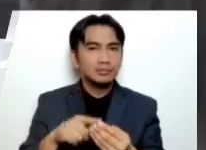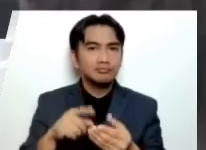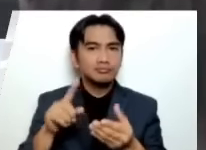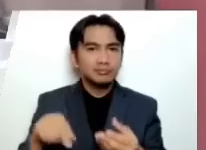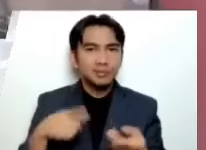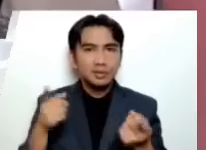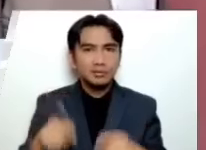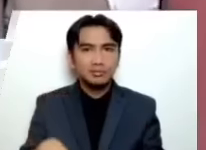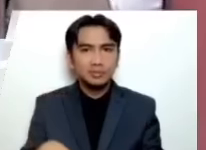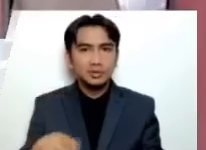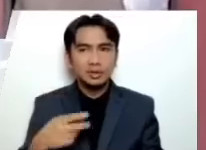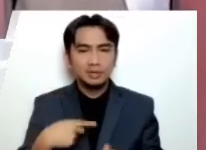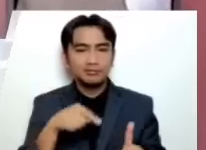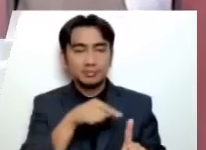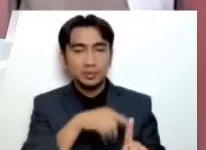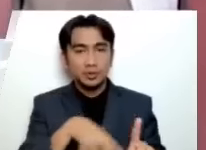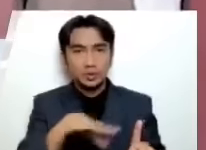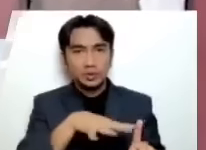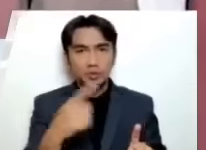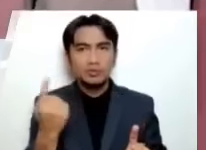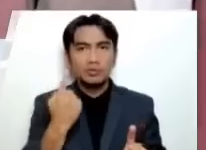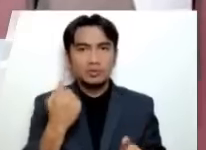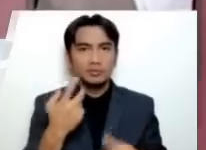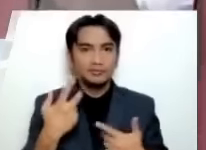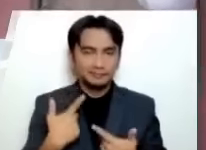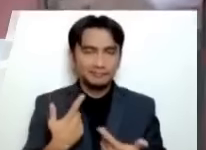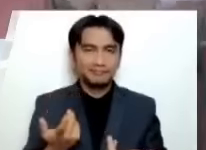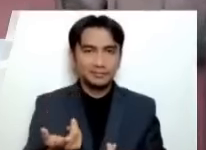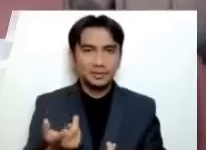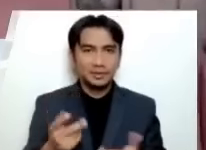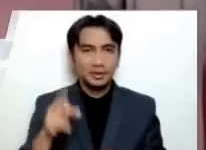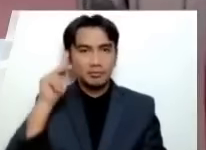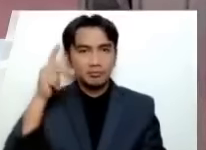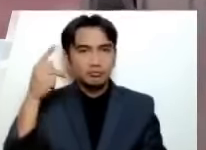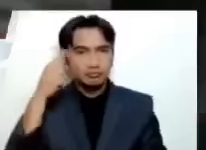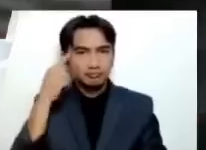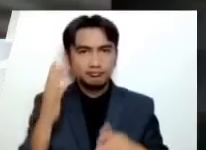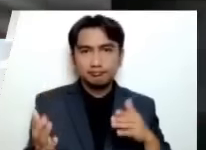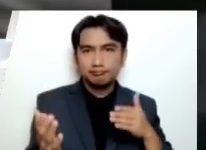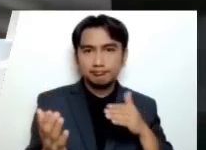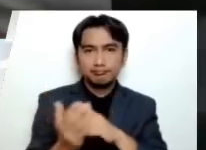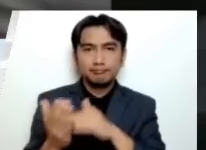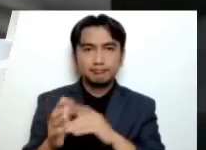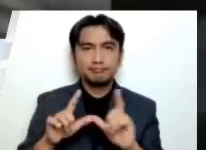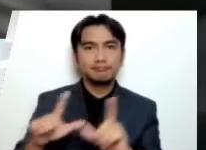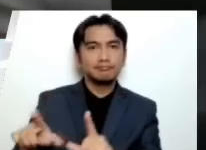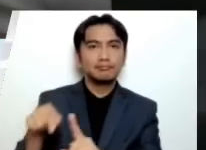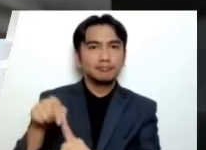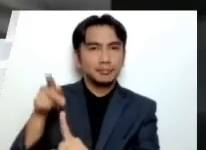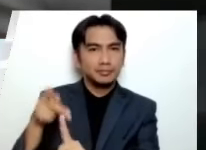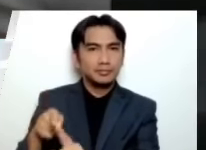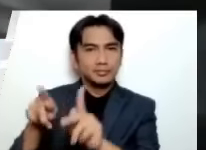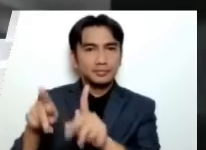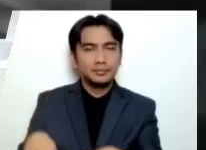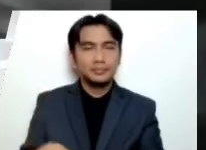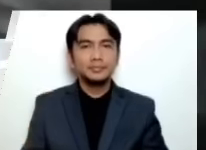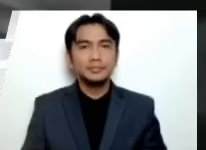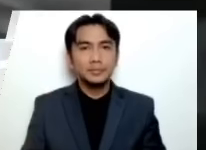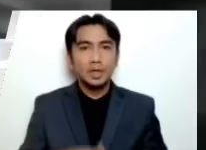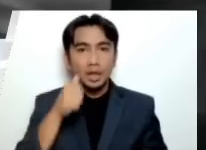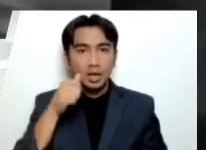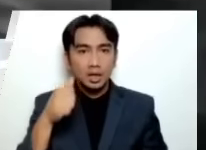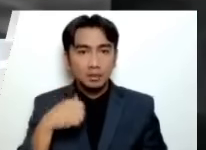kanilang komite ay political exercise o atake sa isang individual. Kabilang sa mga humarap sa pagdinig kahapon,